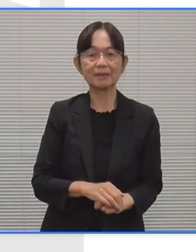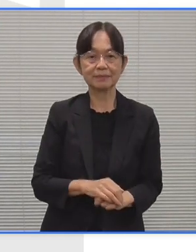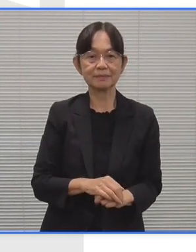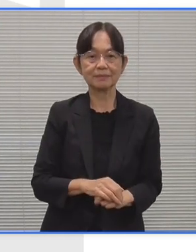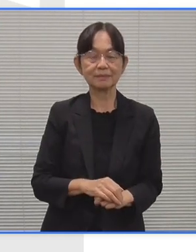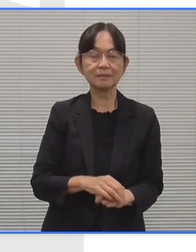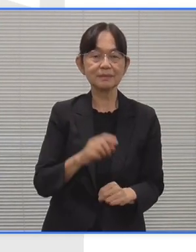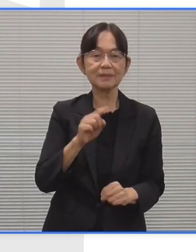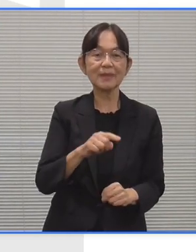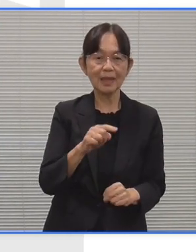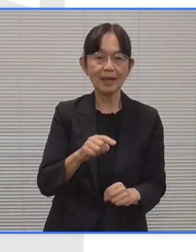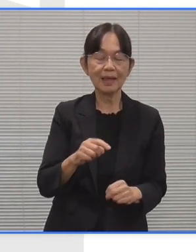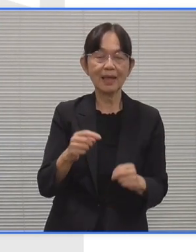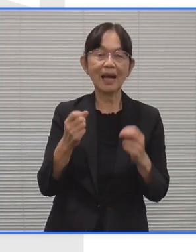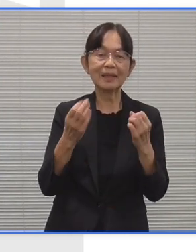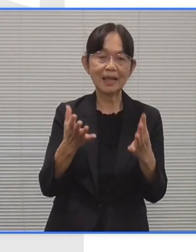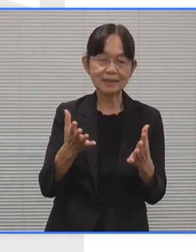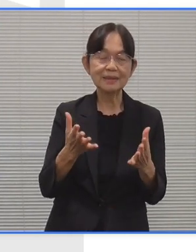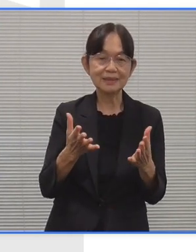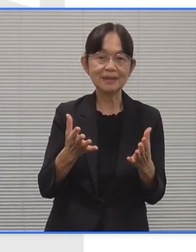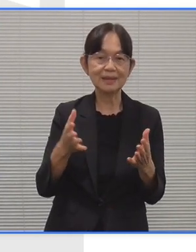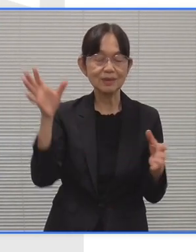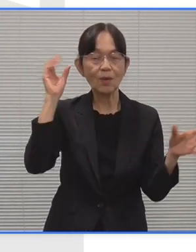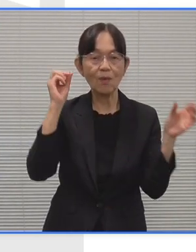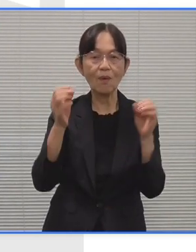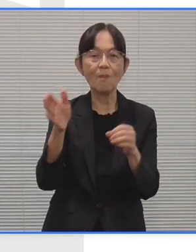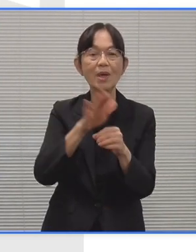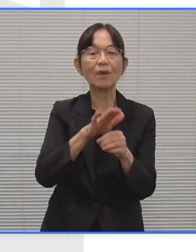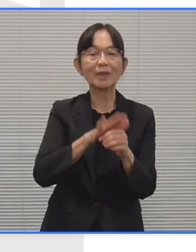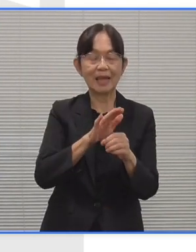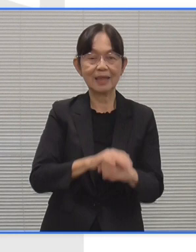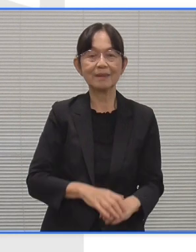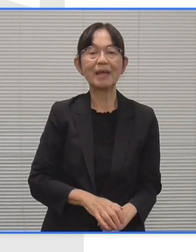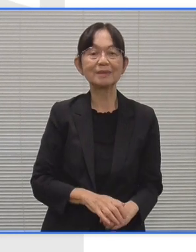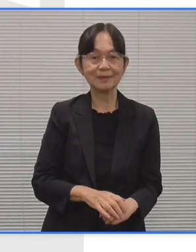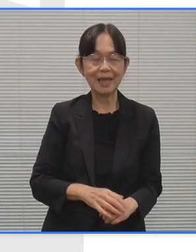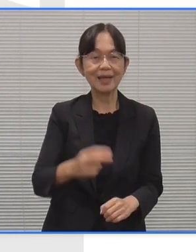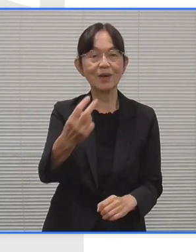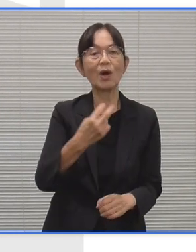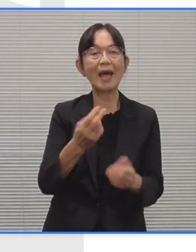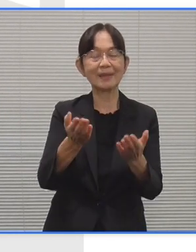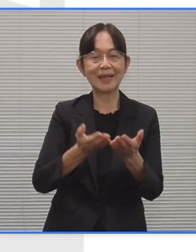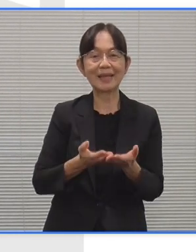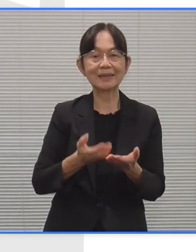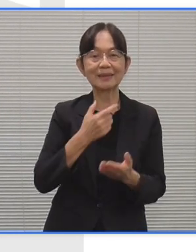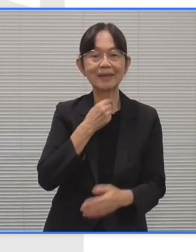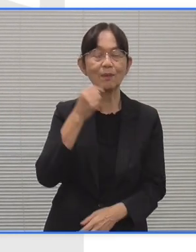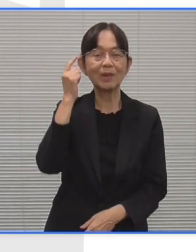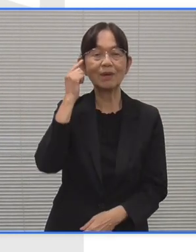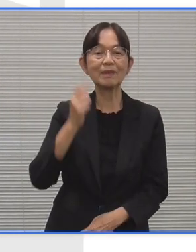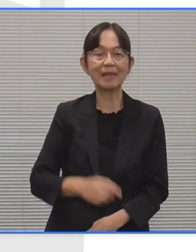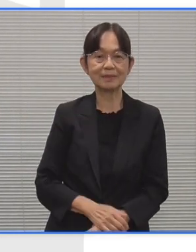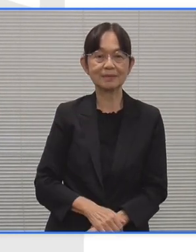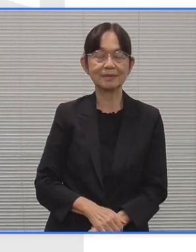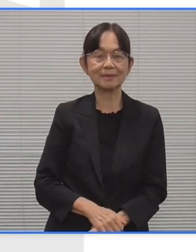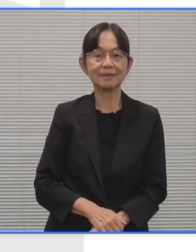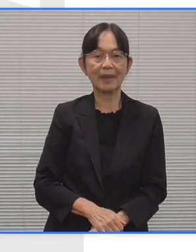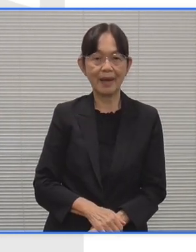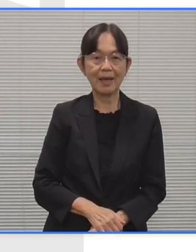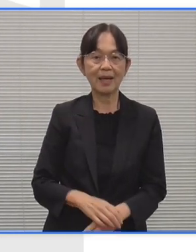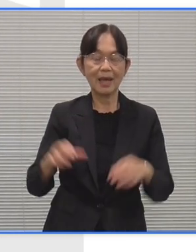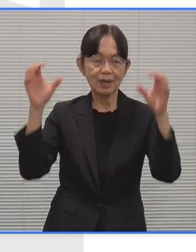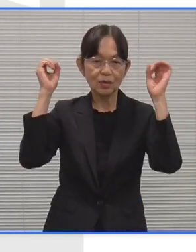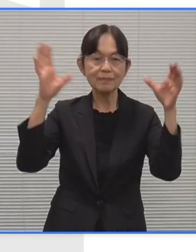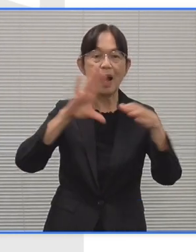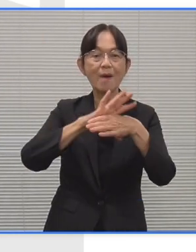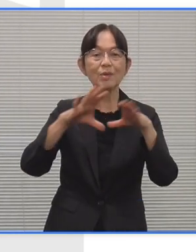そちらでどんどん新しい情報を盛り込んでおりますので、ご覧をいただければというふうに思っております。では豊島